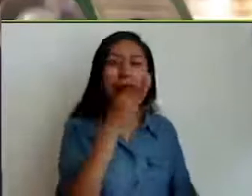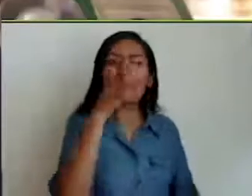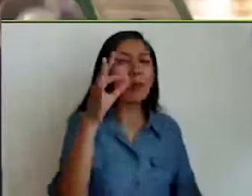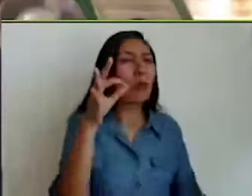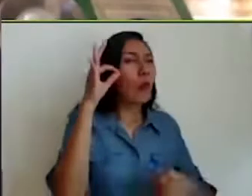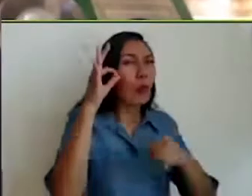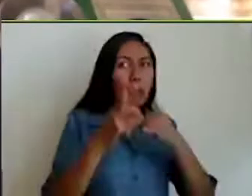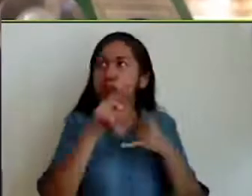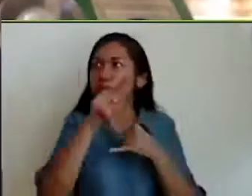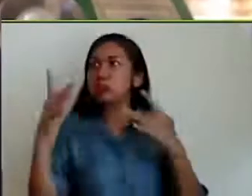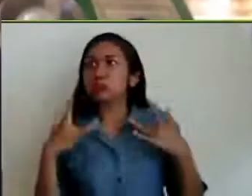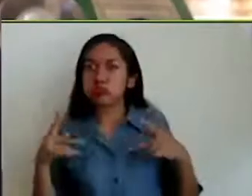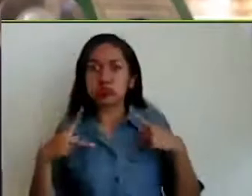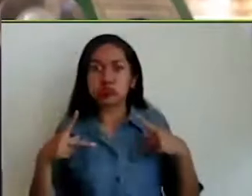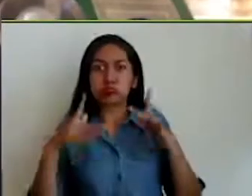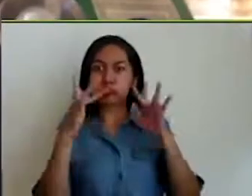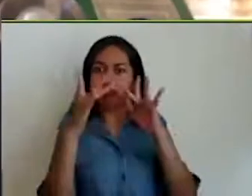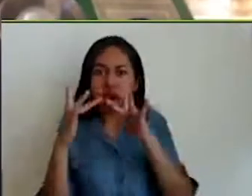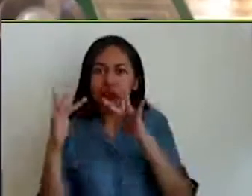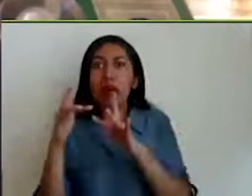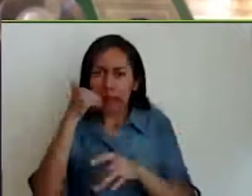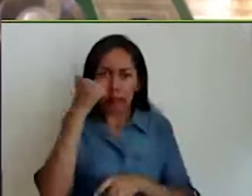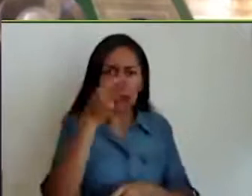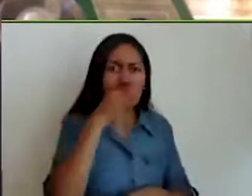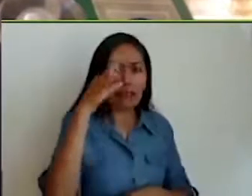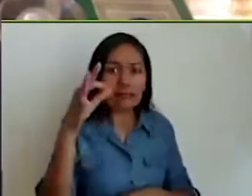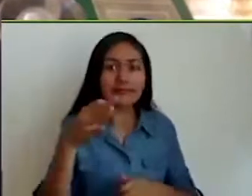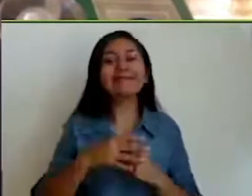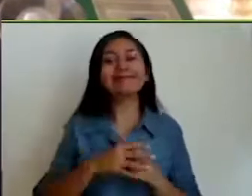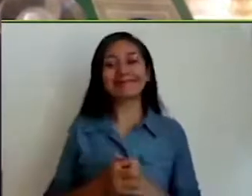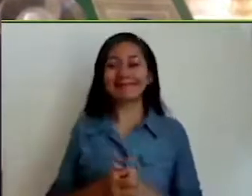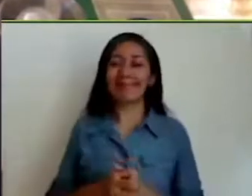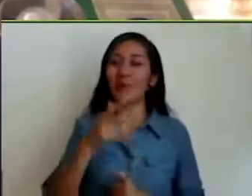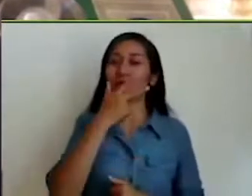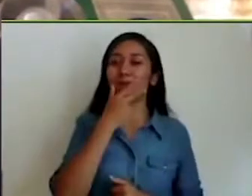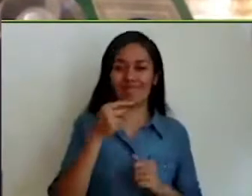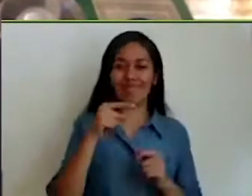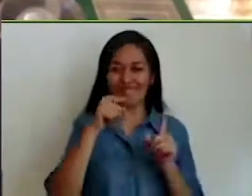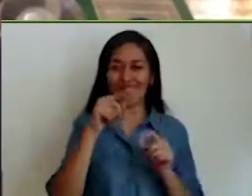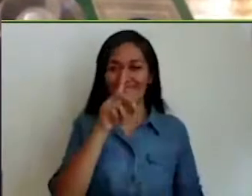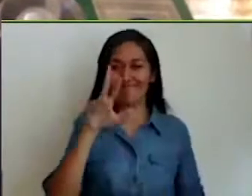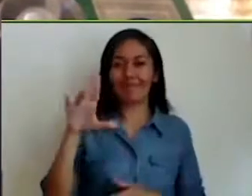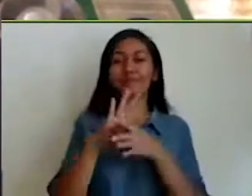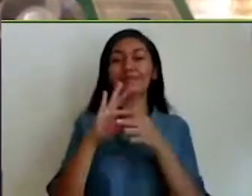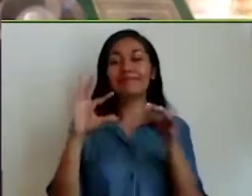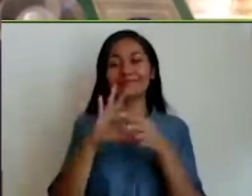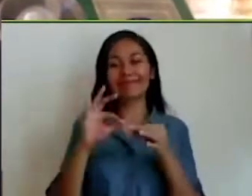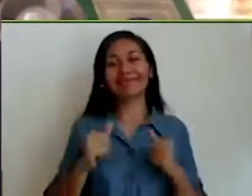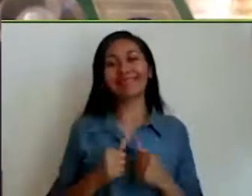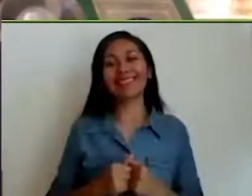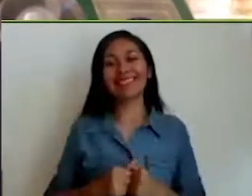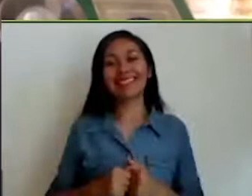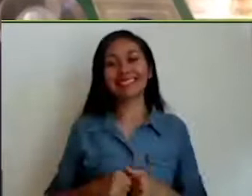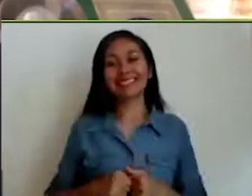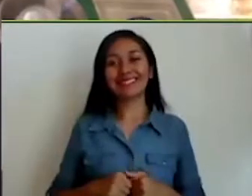quanto accadde molti secoli fa e quanto accade oggi. Per esempio, come abbiamo visto, quel conflitto tra